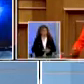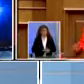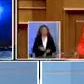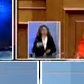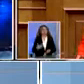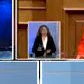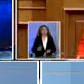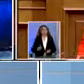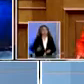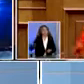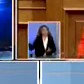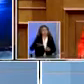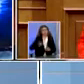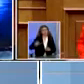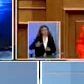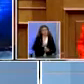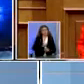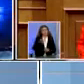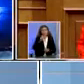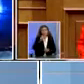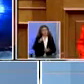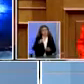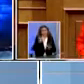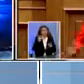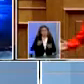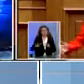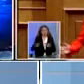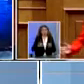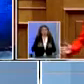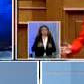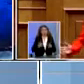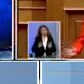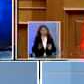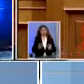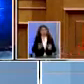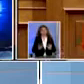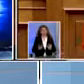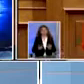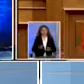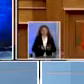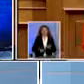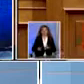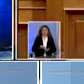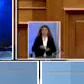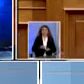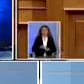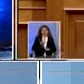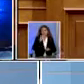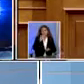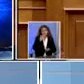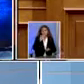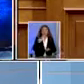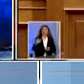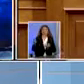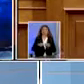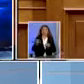Βενιζέλου με τον κύριο Τσίπρα οδήγησε το ΠΑΣΟΚ σε αυτή τη... την άποψη να